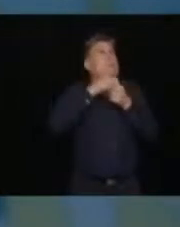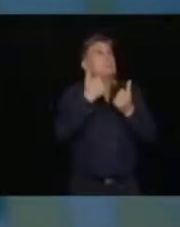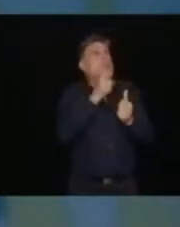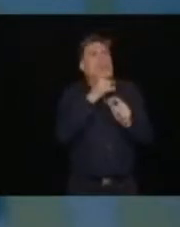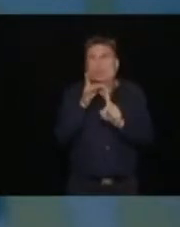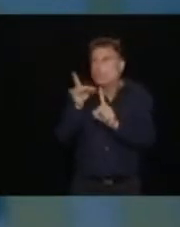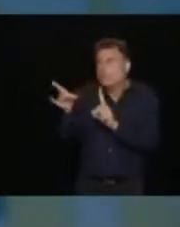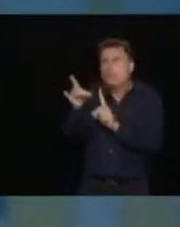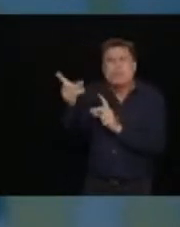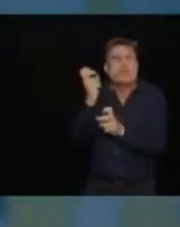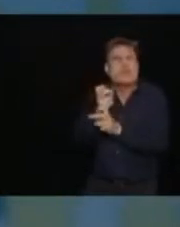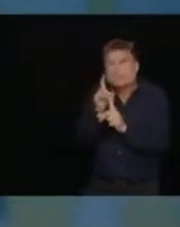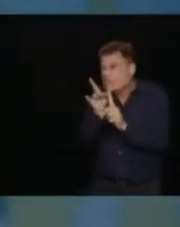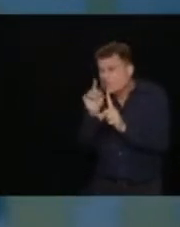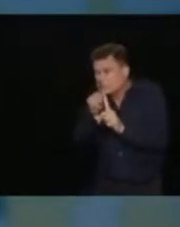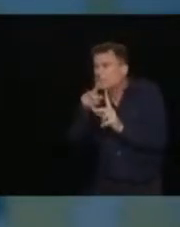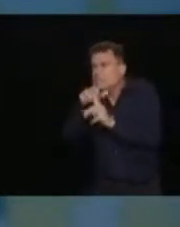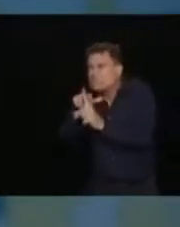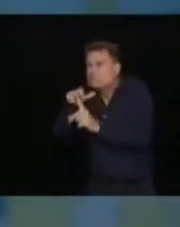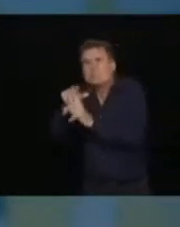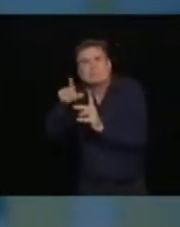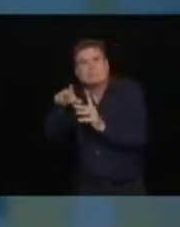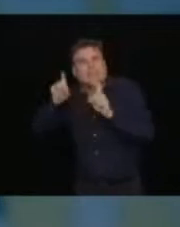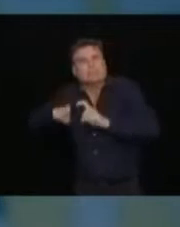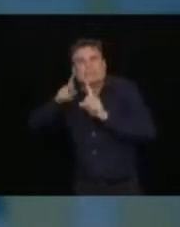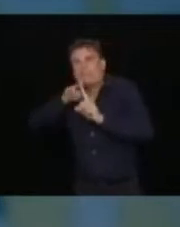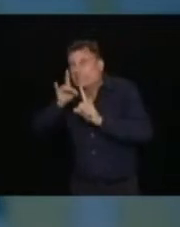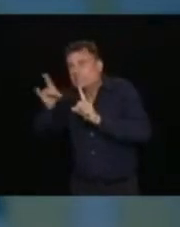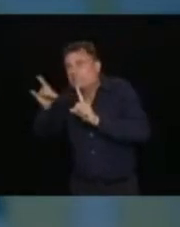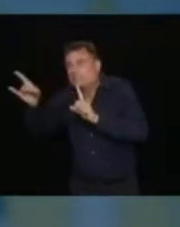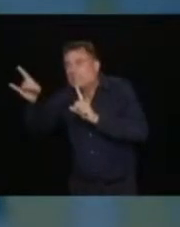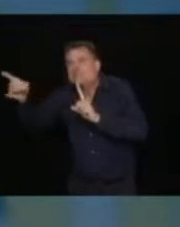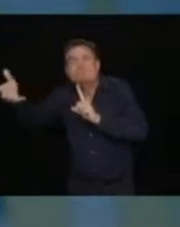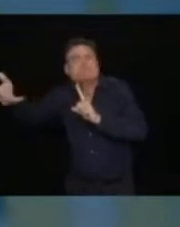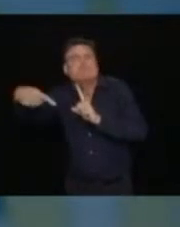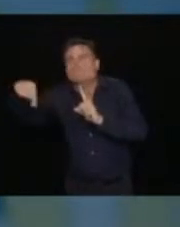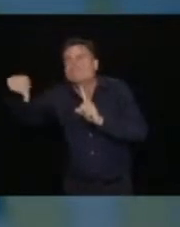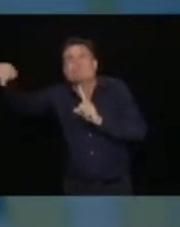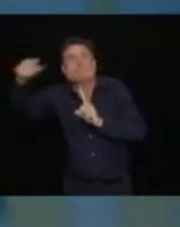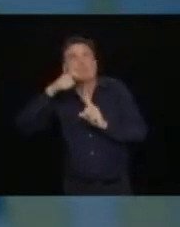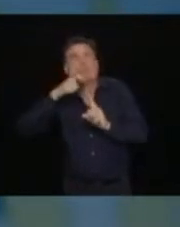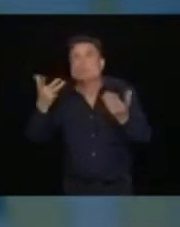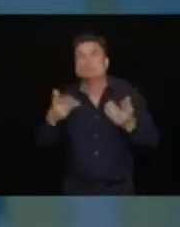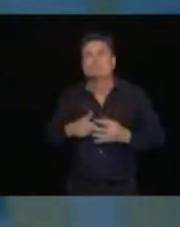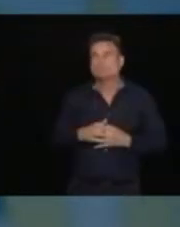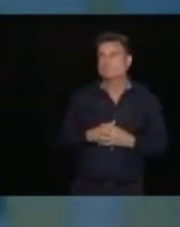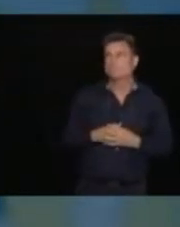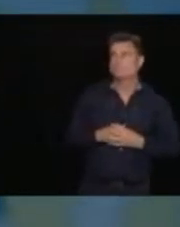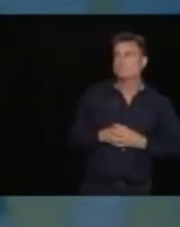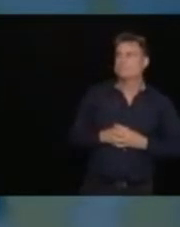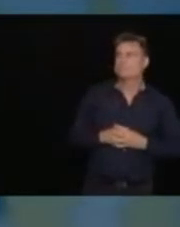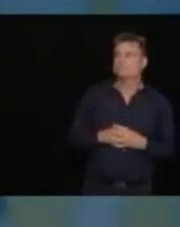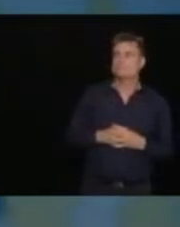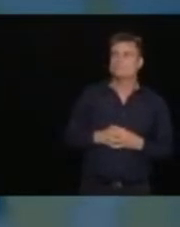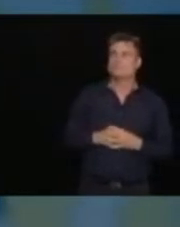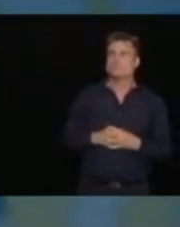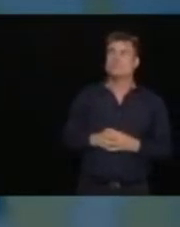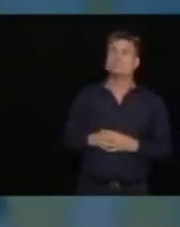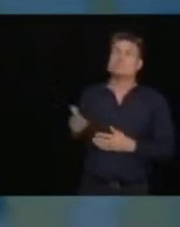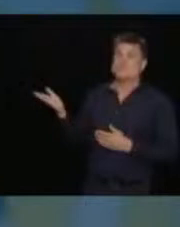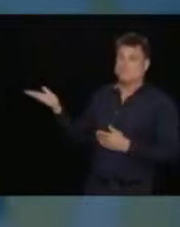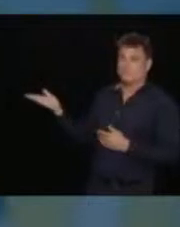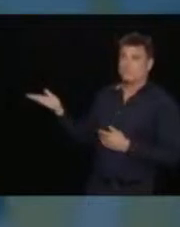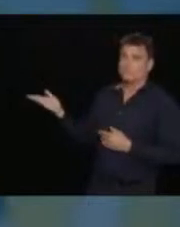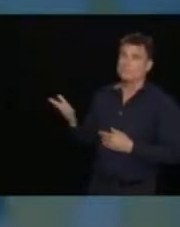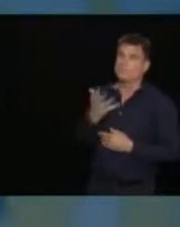Today as well, I wanted to present 所以今天我还要给大家提供一些数据。那么主要是